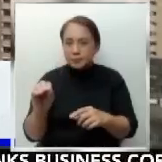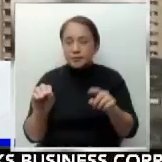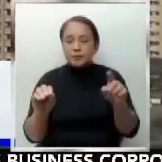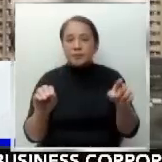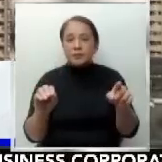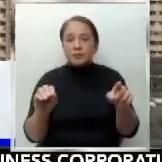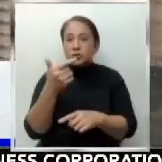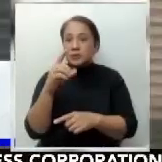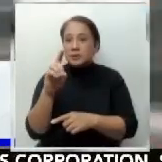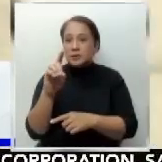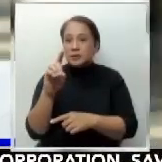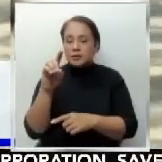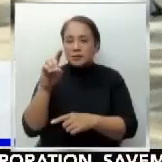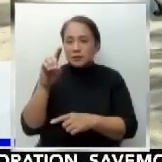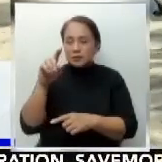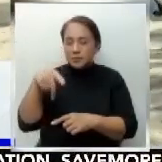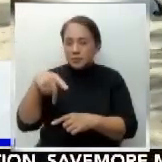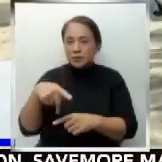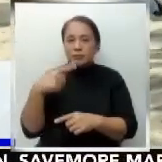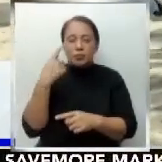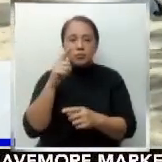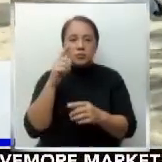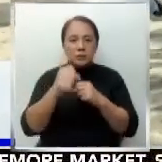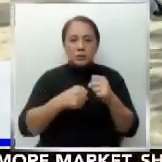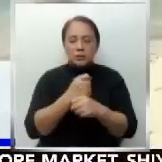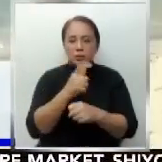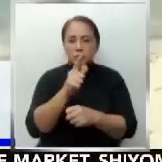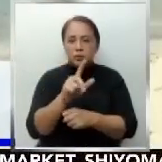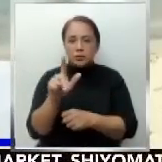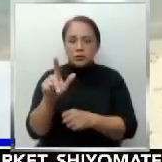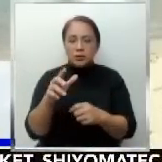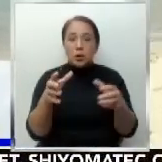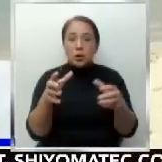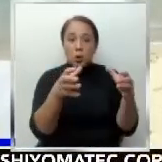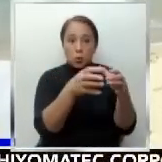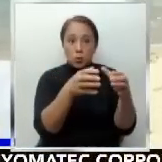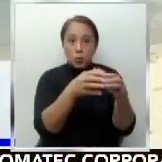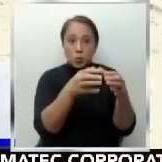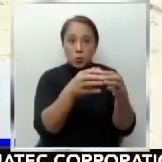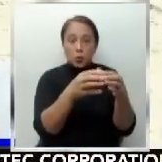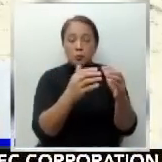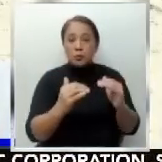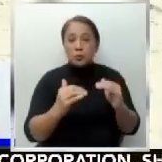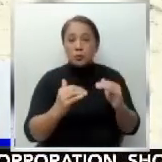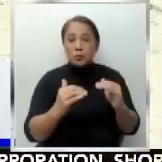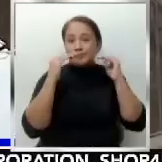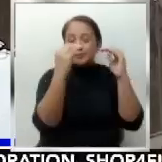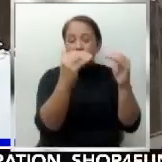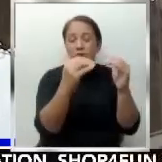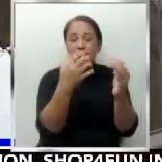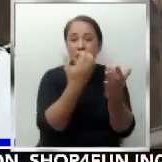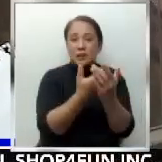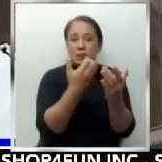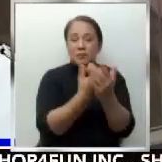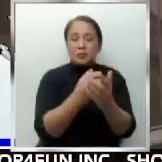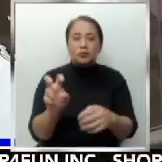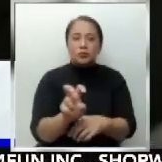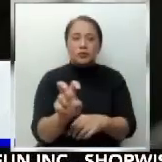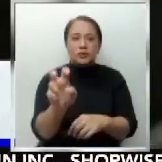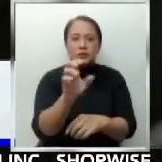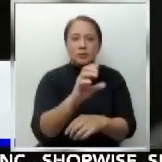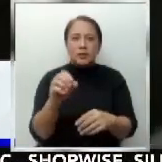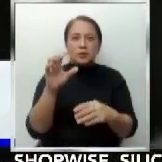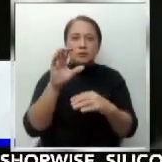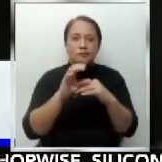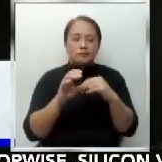para sa taong 2023. At kabilang sa mga sektor na inaasahang magsusulong ng paglago ng ekonomiya, ang turismo at construction.